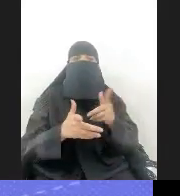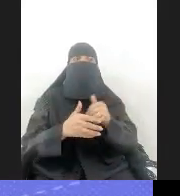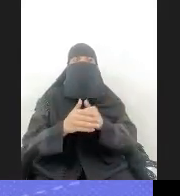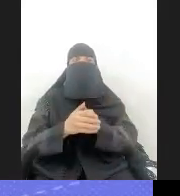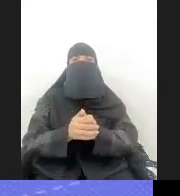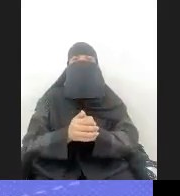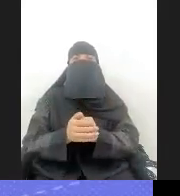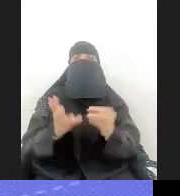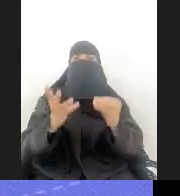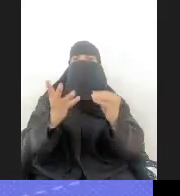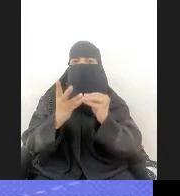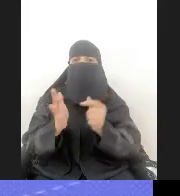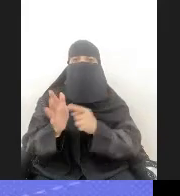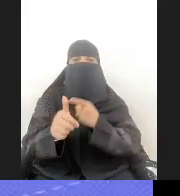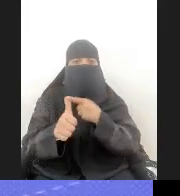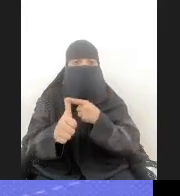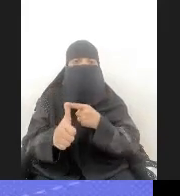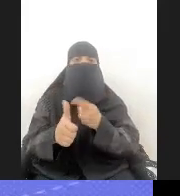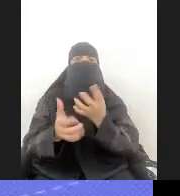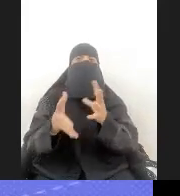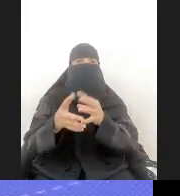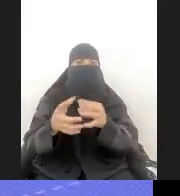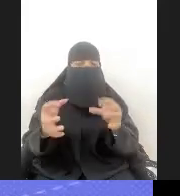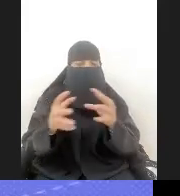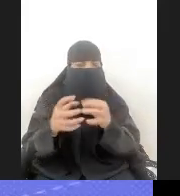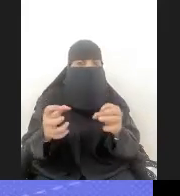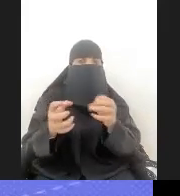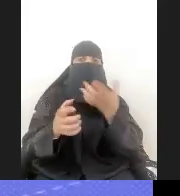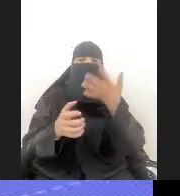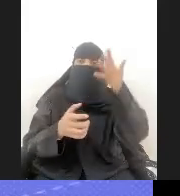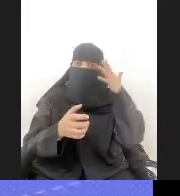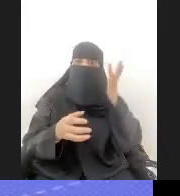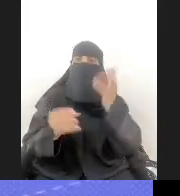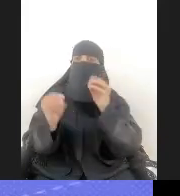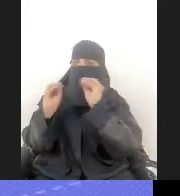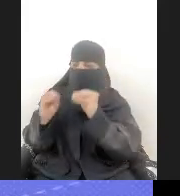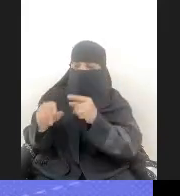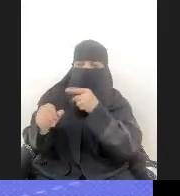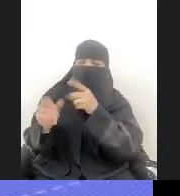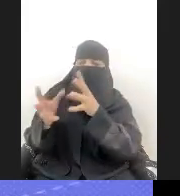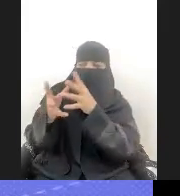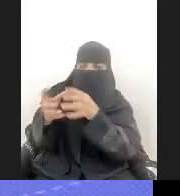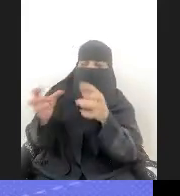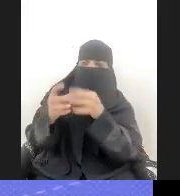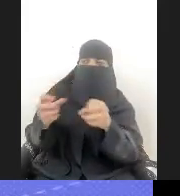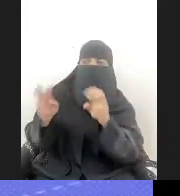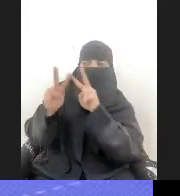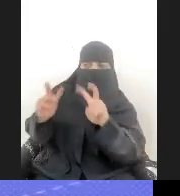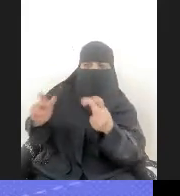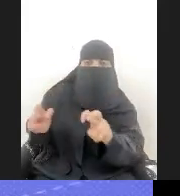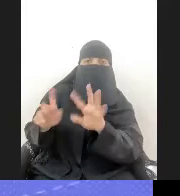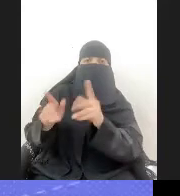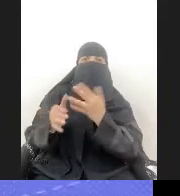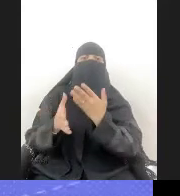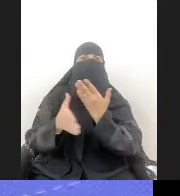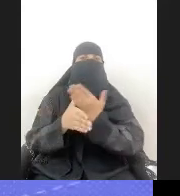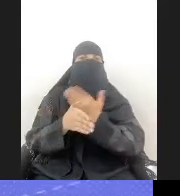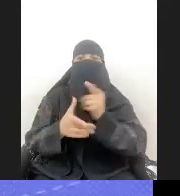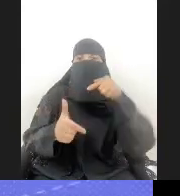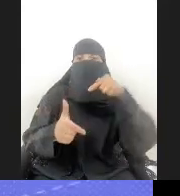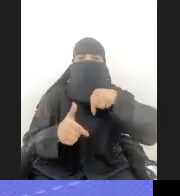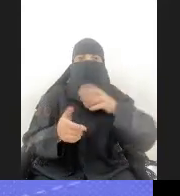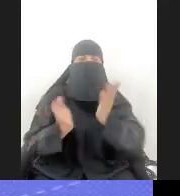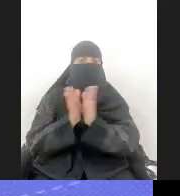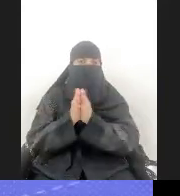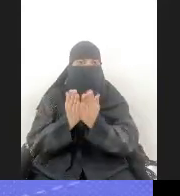أولي في التحليل، تحليل الأهداف التعليمية وخبرات المتعلمين، وهذا أمر إيجابي، لكن لأن الآن الكتب